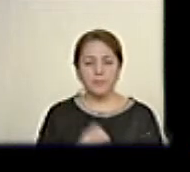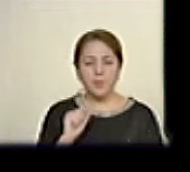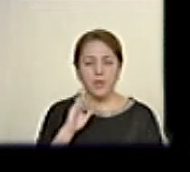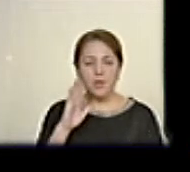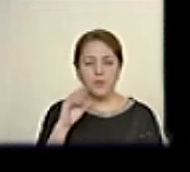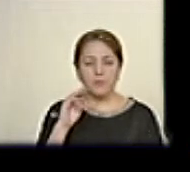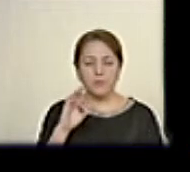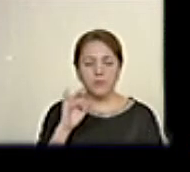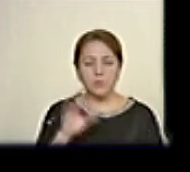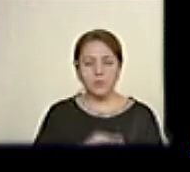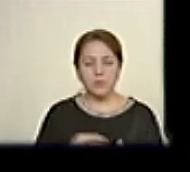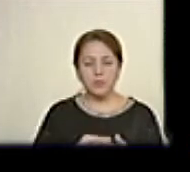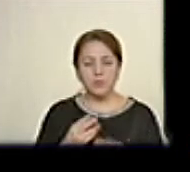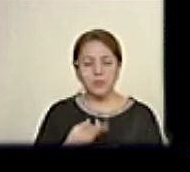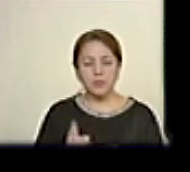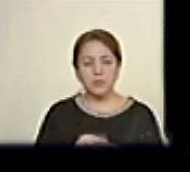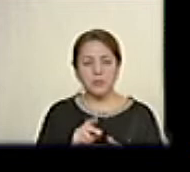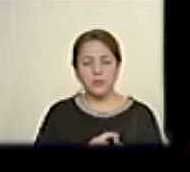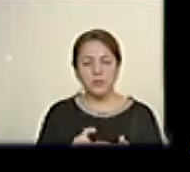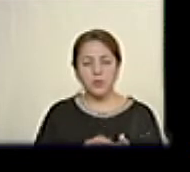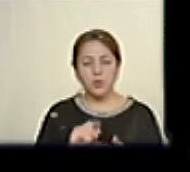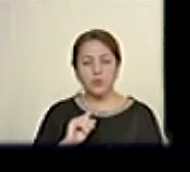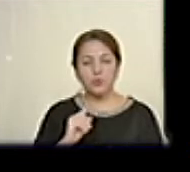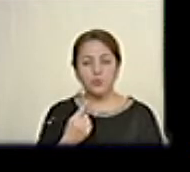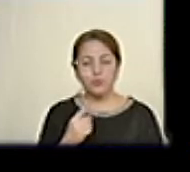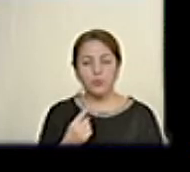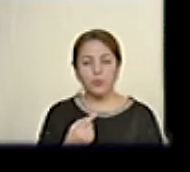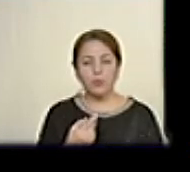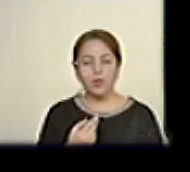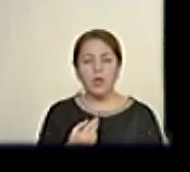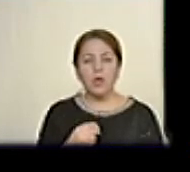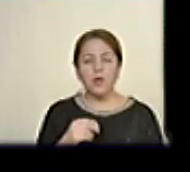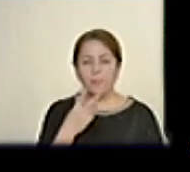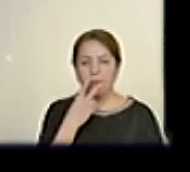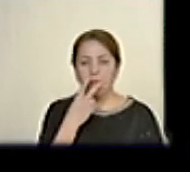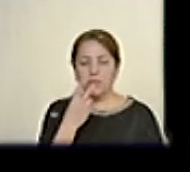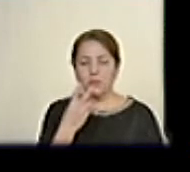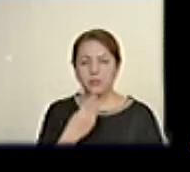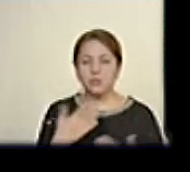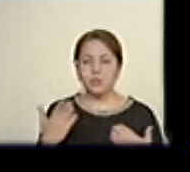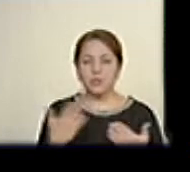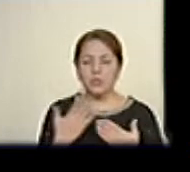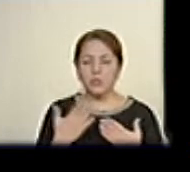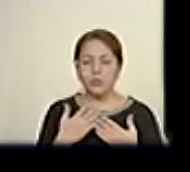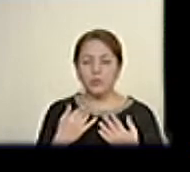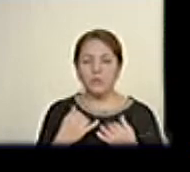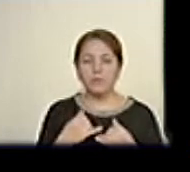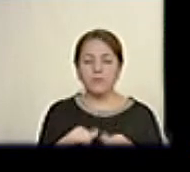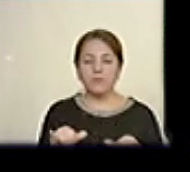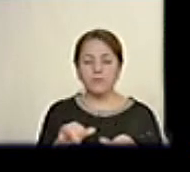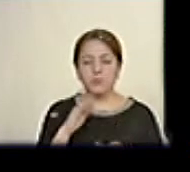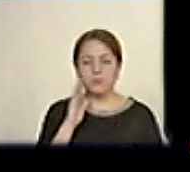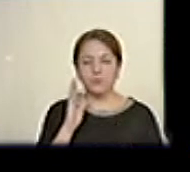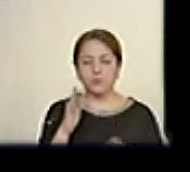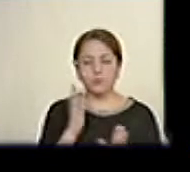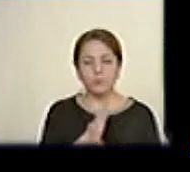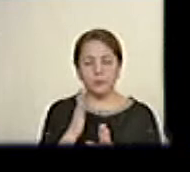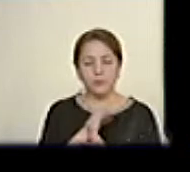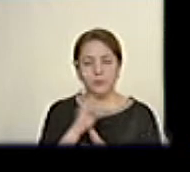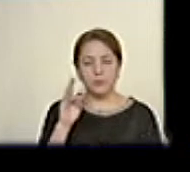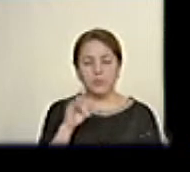Автор написал это стихотворение, чтобы показать, какой волшебной бывает природа на рассвете, когда все еще